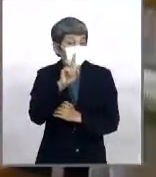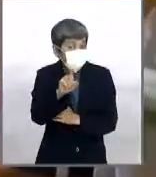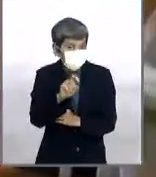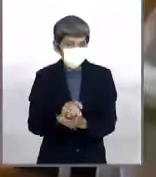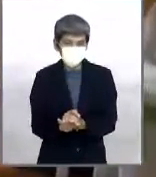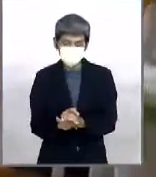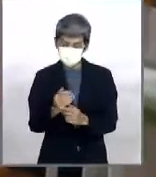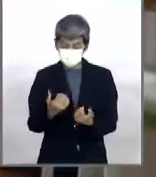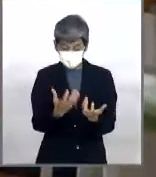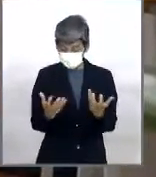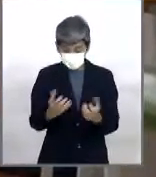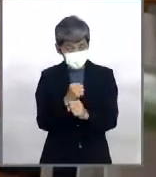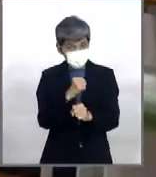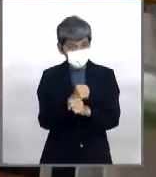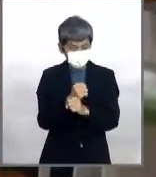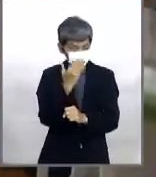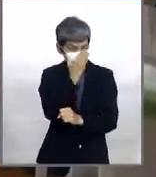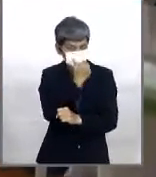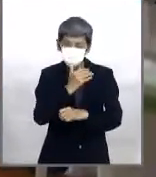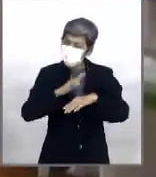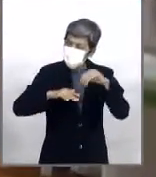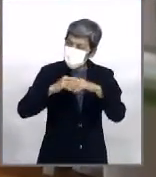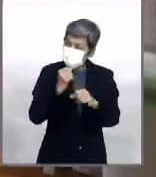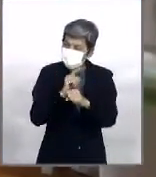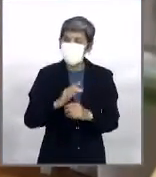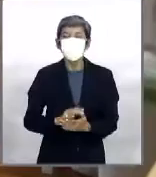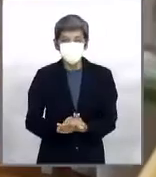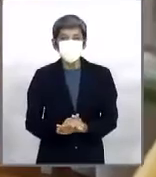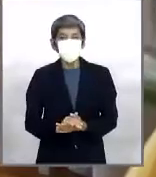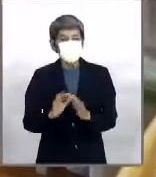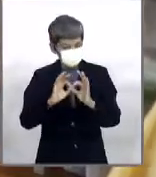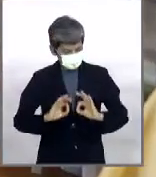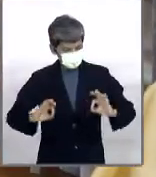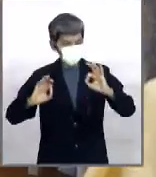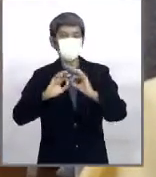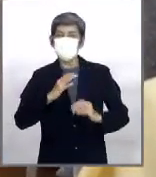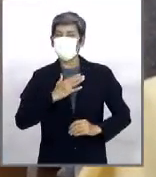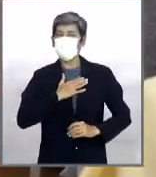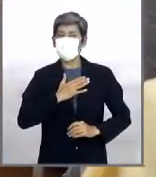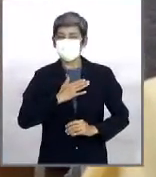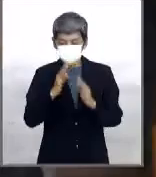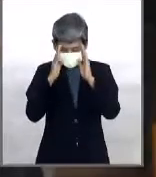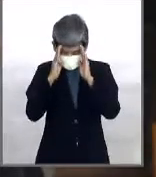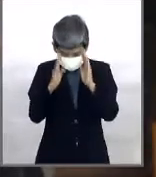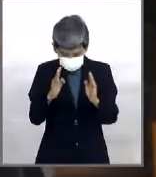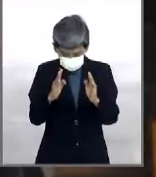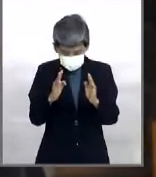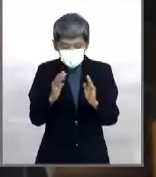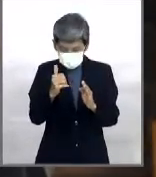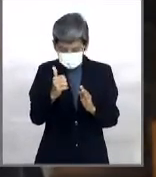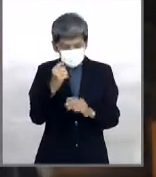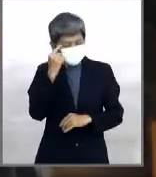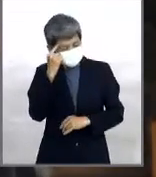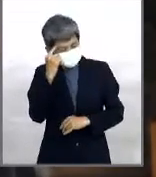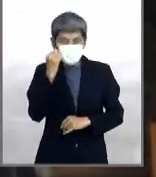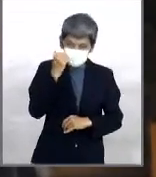สิ่งสวยงามเหล่านี้ที่พี่ทำขึ้นมามันฝึกทักษะอะไรพี่บ้าง คือต้องบอกว่าอันดับแรกที่ผมได้นะได้สติแล้วก็ผมได้สมาธินะ